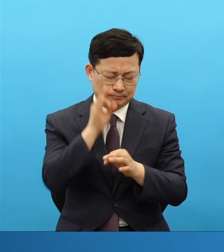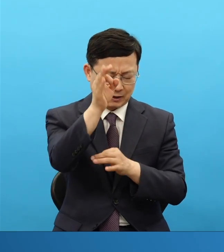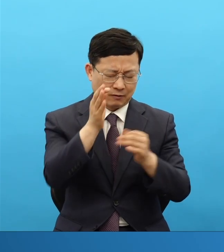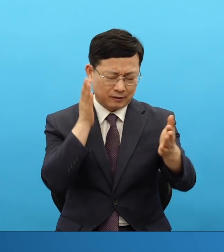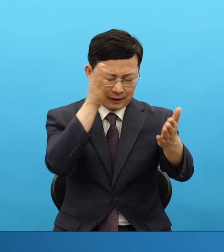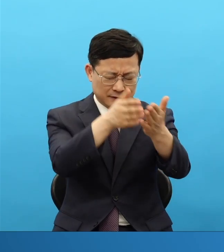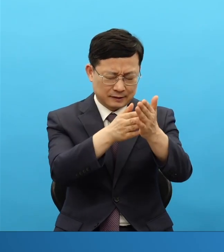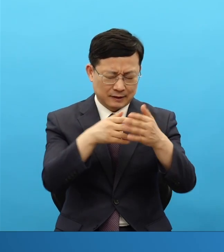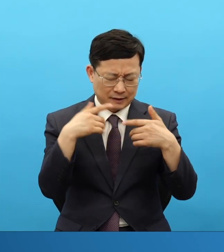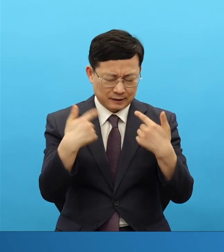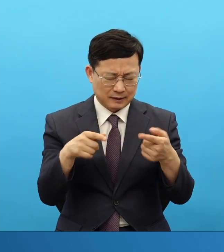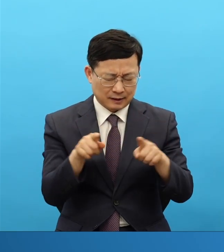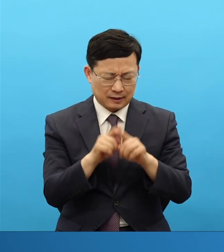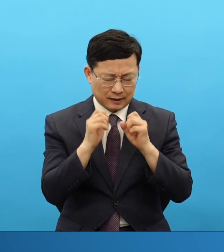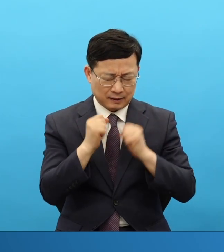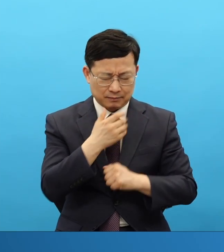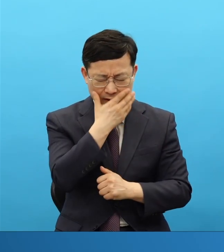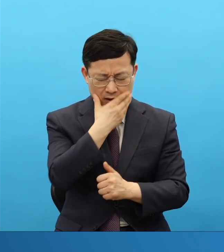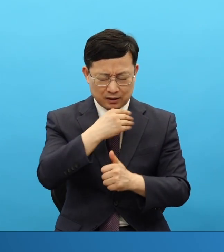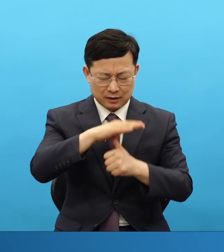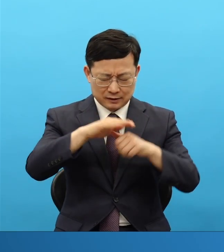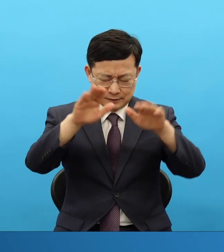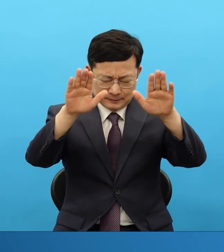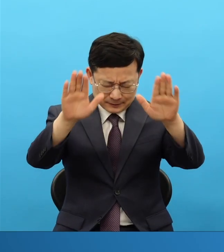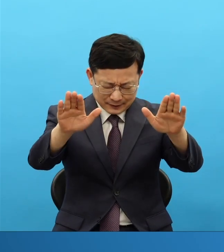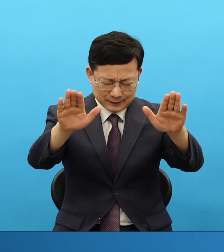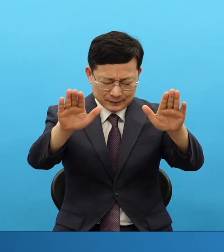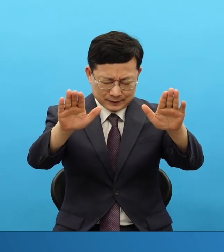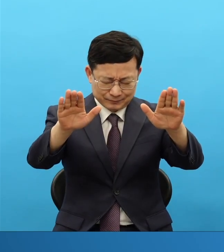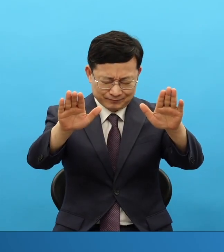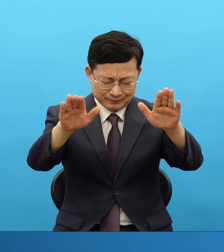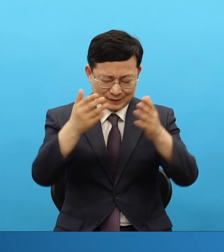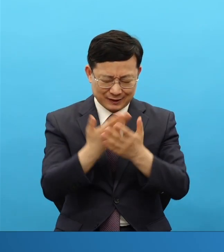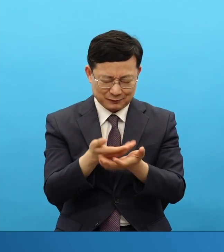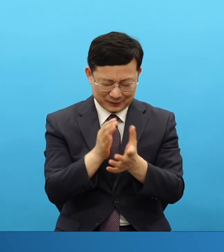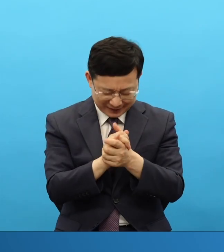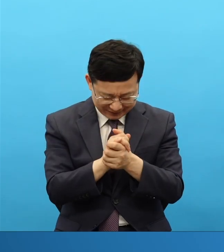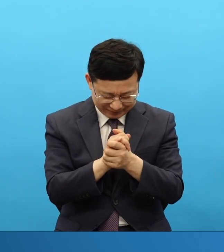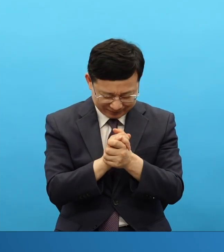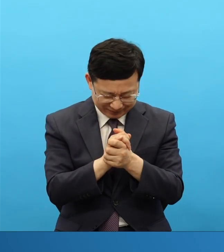영원까지 He both now 항상 함께 계실지어다. and always 아멘. forever. Amen.